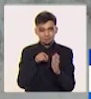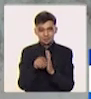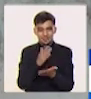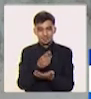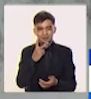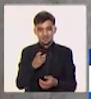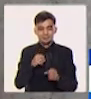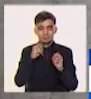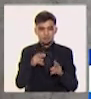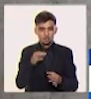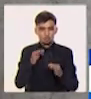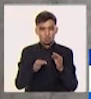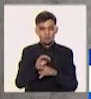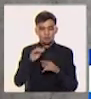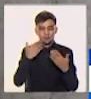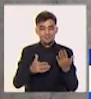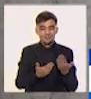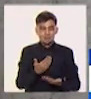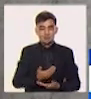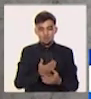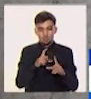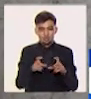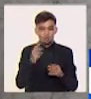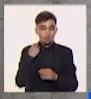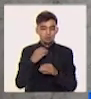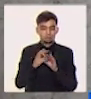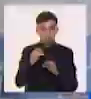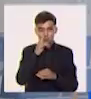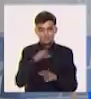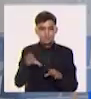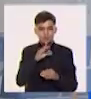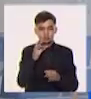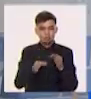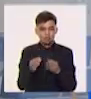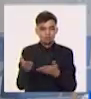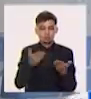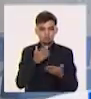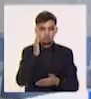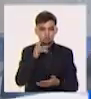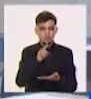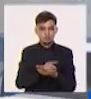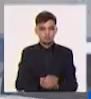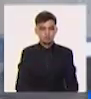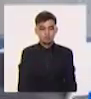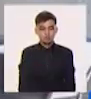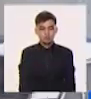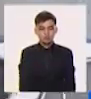200-дей істі сотқа жолдапты. Егер тұрғындар қарызын төлемесе, олардың әрқайсысын сотқа шақыртуға